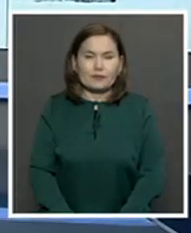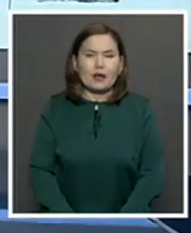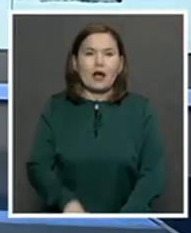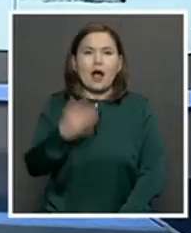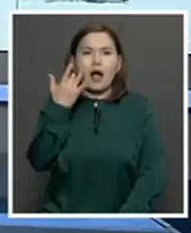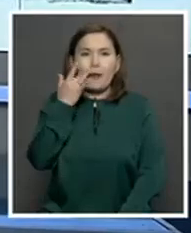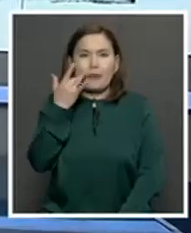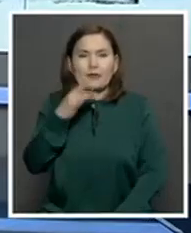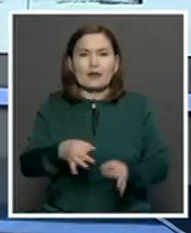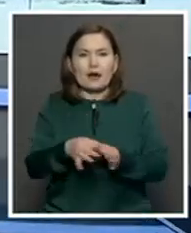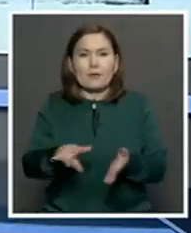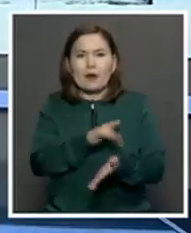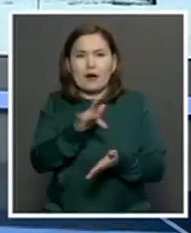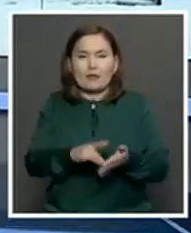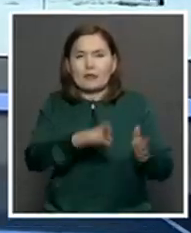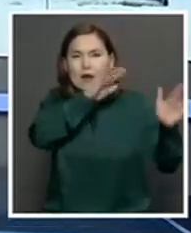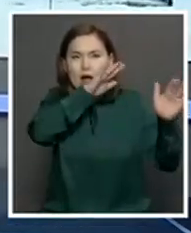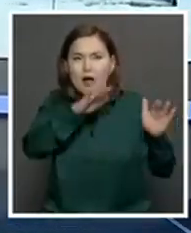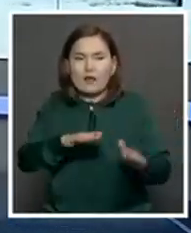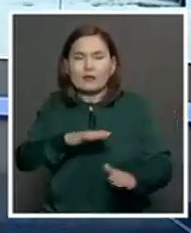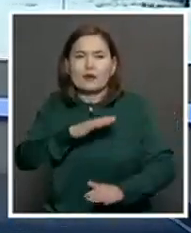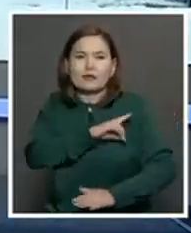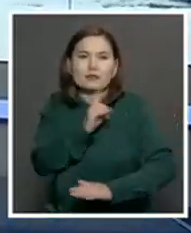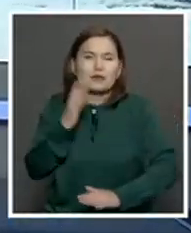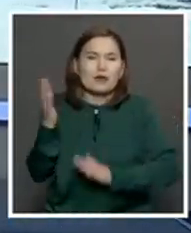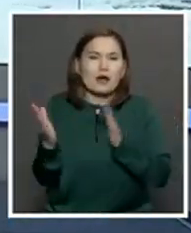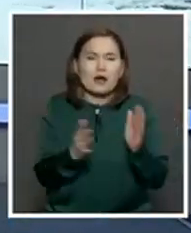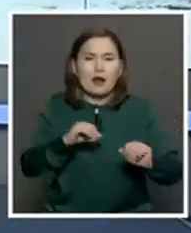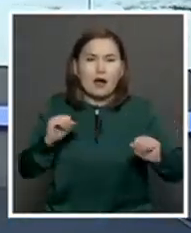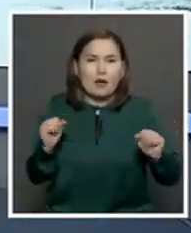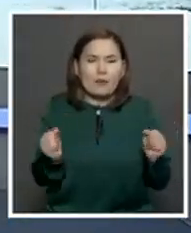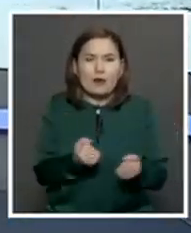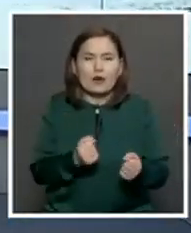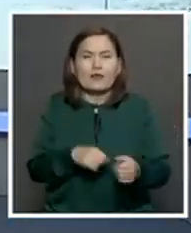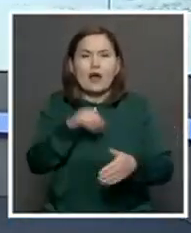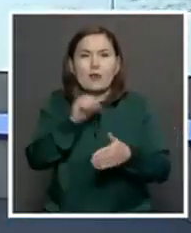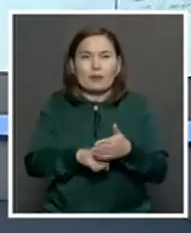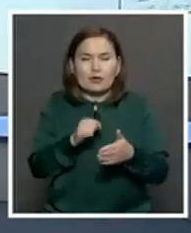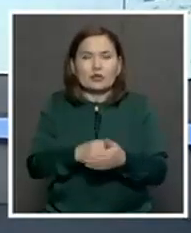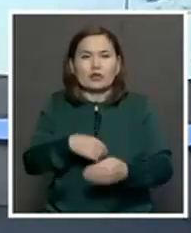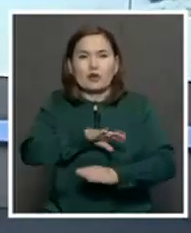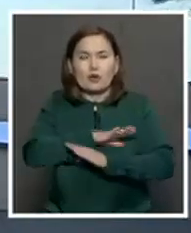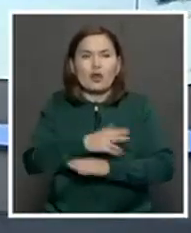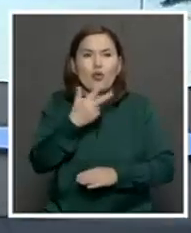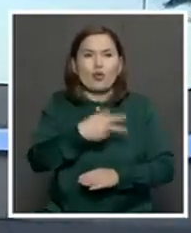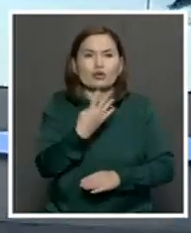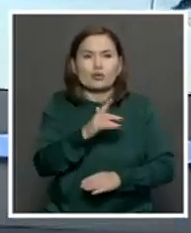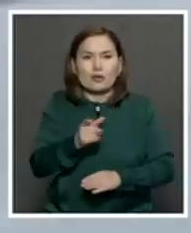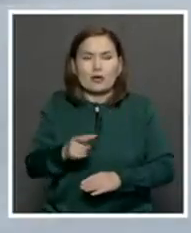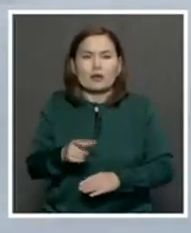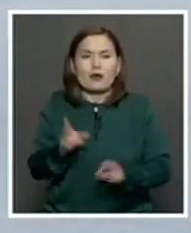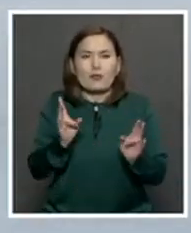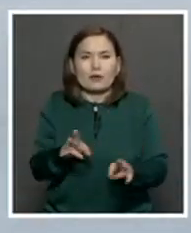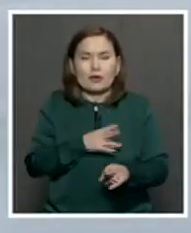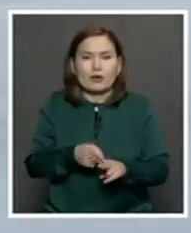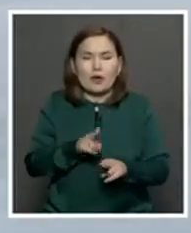Ал Ақштың бірнеше штатында қалың қар мен аяздың салдарынан қайтыс болғандар саны 34-ке жетті. Техас тұрғындары 4-ші күн